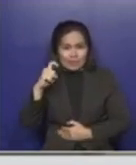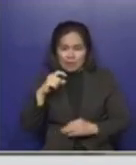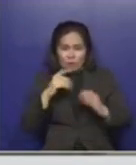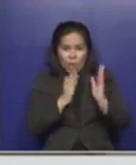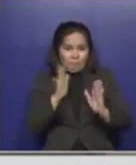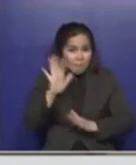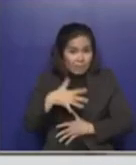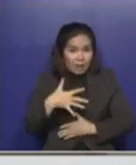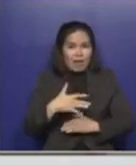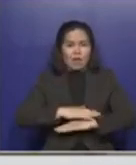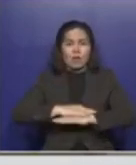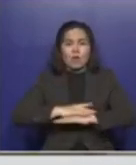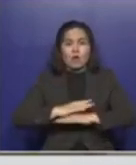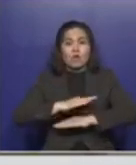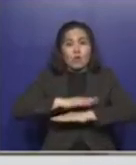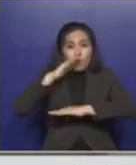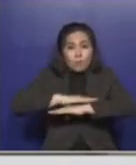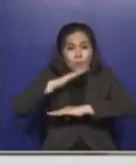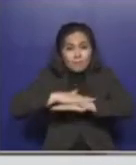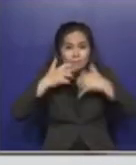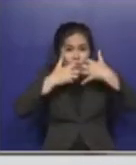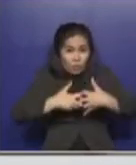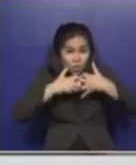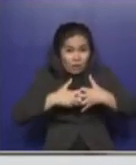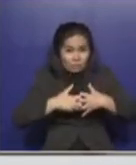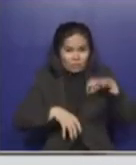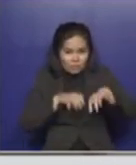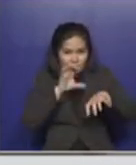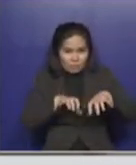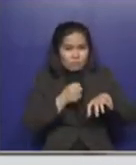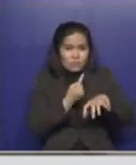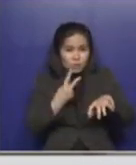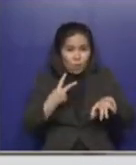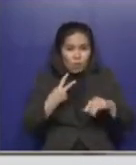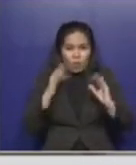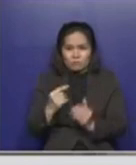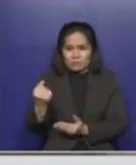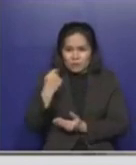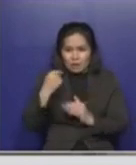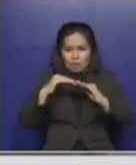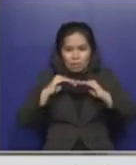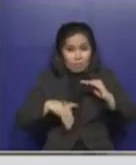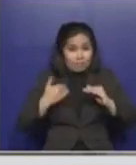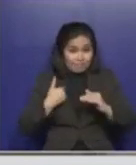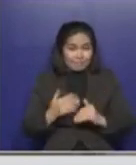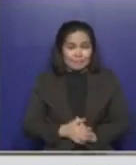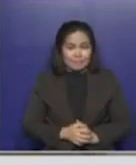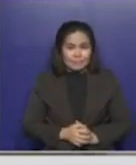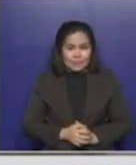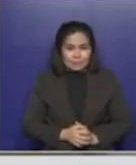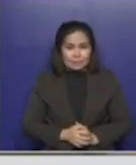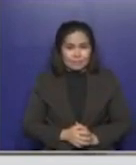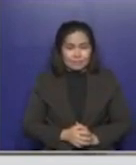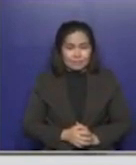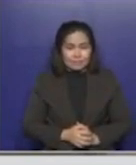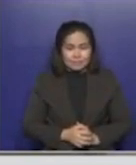ายถึงโรงพิมพ์ขนาดเล็กๆ 1-2 ห้องแถวที่ยอดตกมาระยะหนึ่งแล้วนะคะ